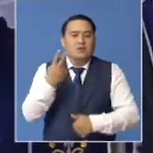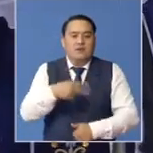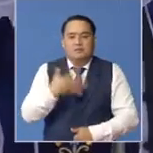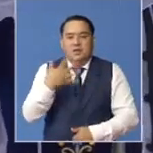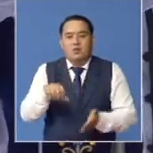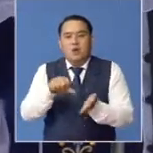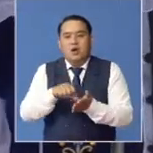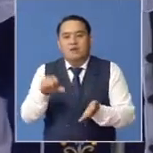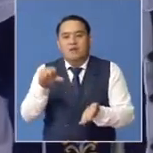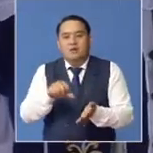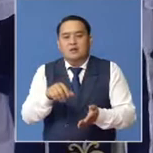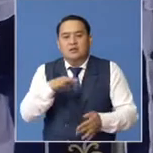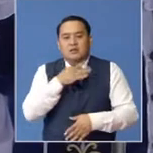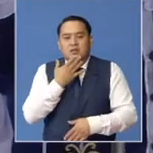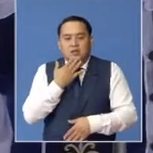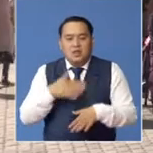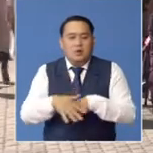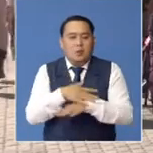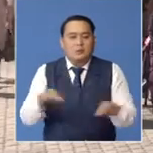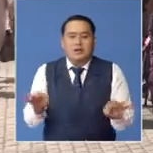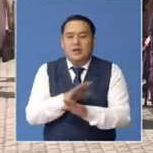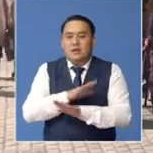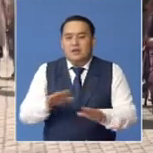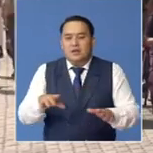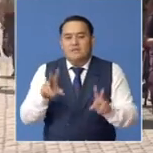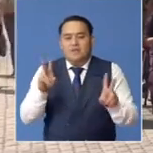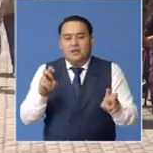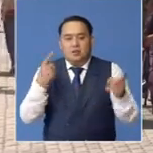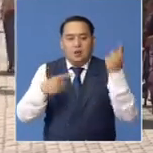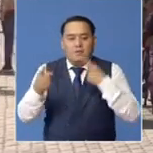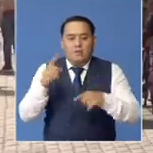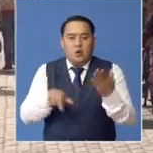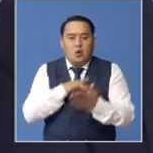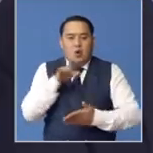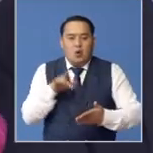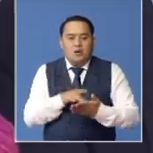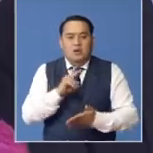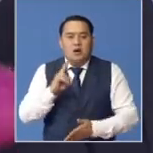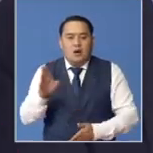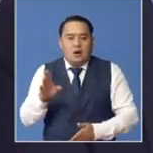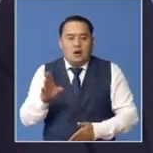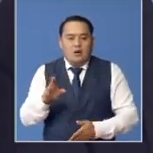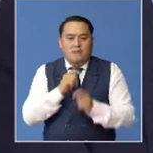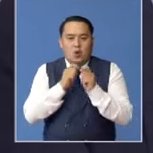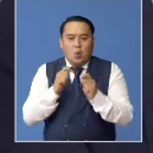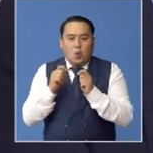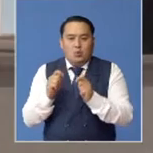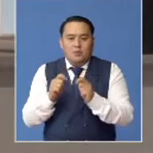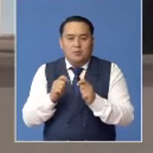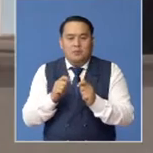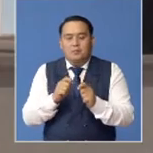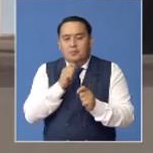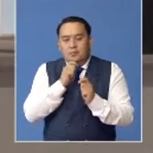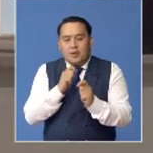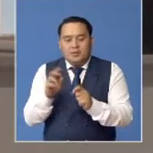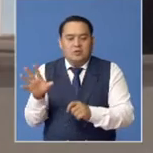его участников выступили с народными и авторскими песнями в рамках фестиваля творчества малых городов Республики Казахстан. Им вручили грамоты и благодарственные